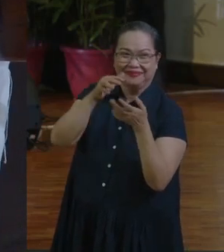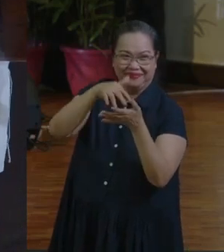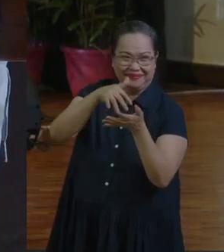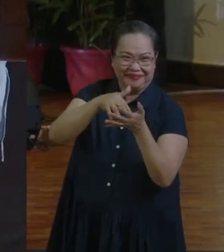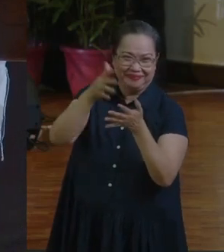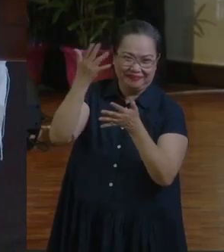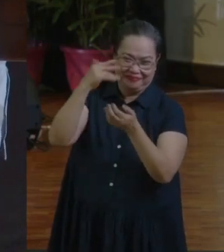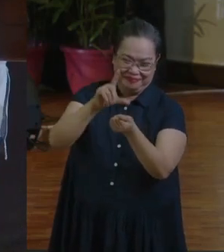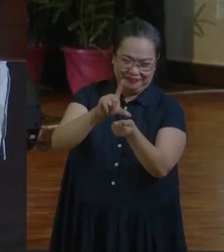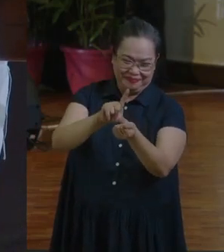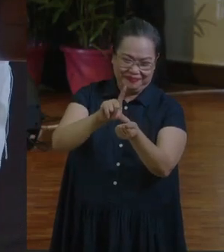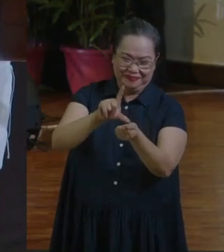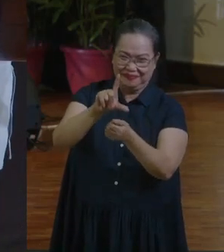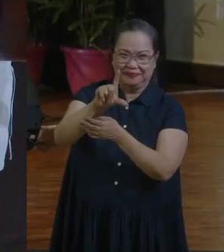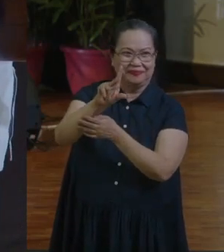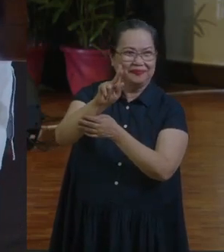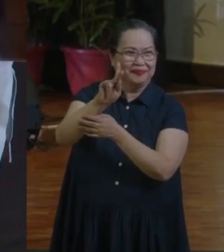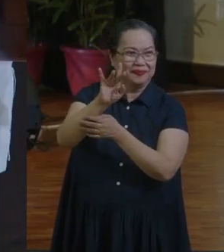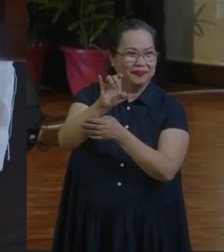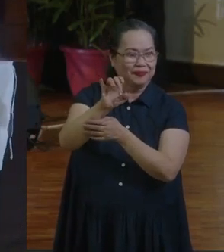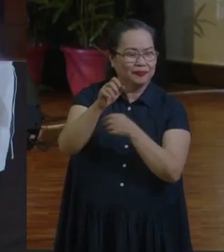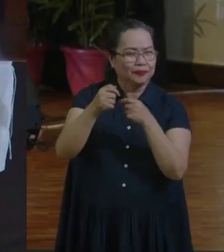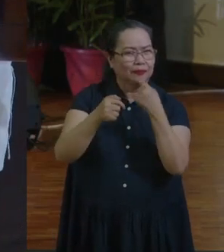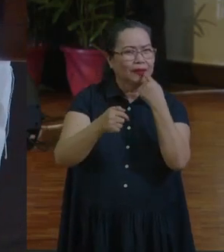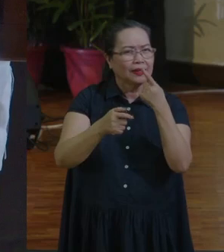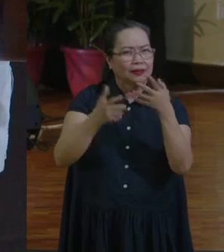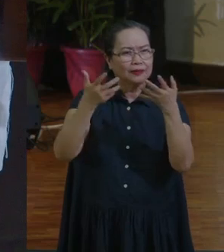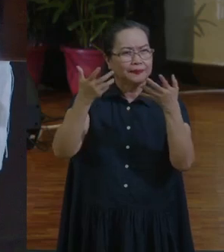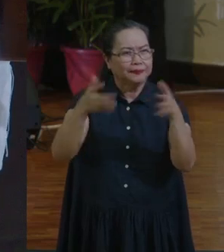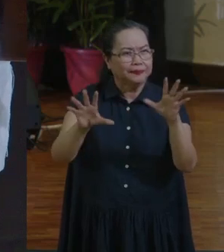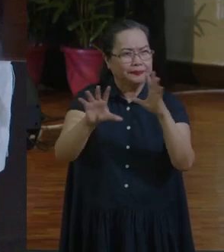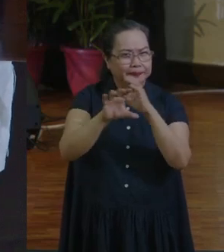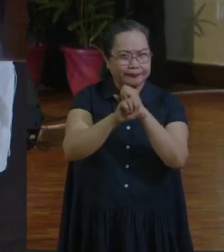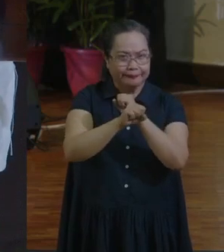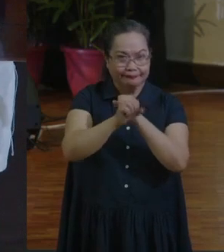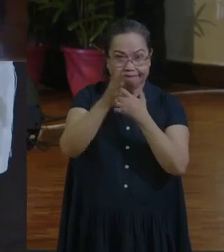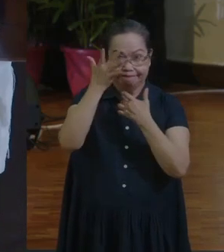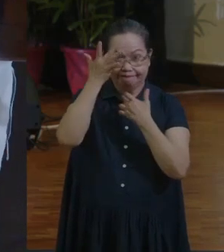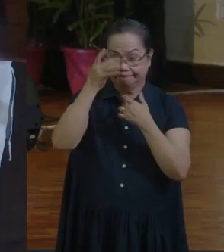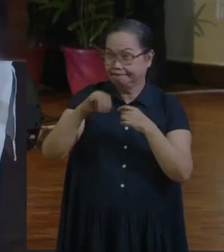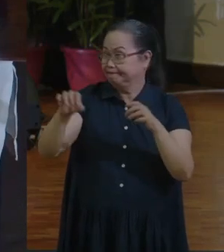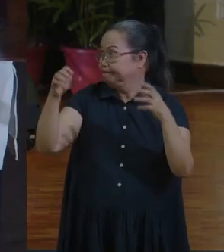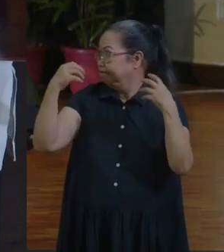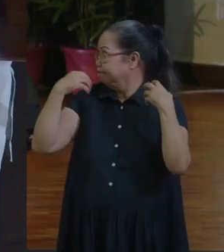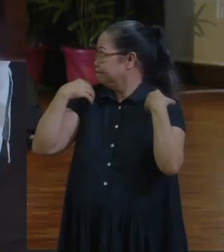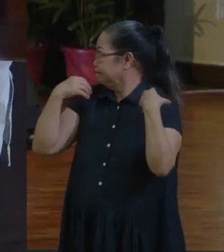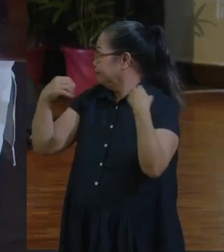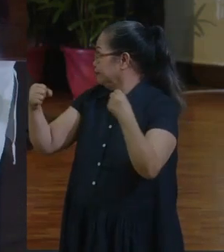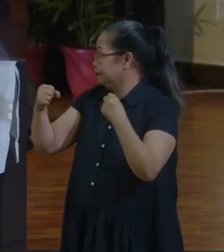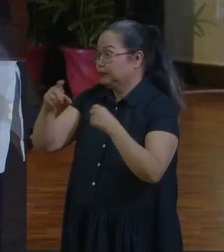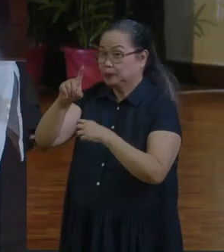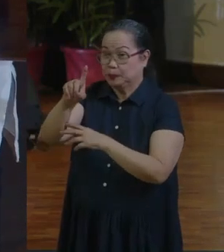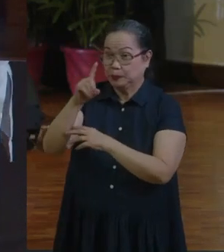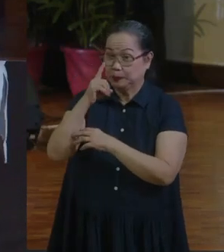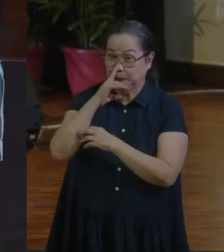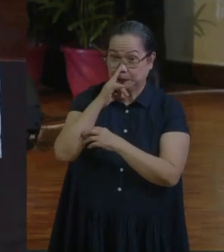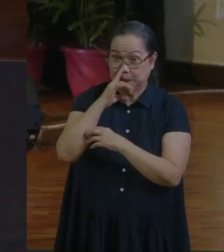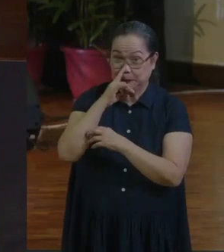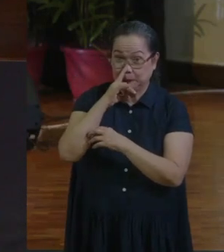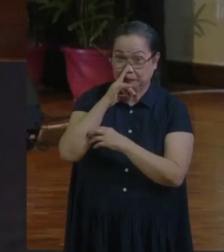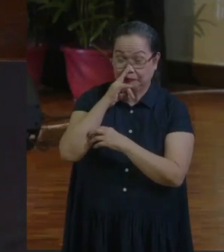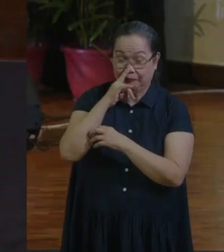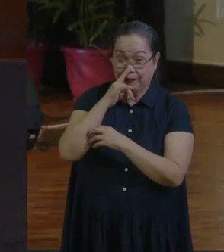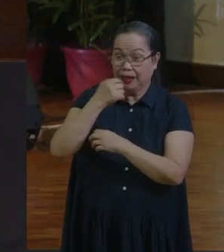sa Luke. Ito ay pagkatapos niyang magpagaling ng isang alipin ng